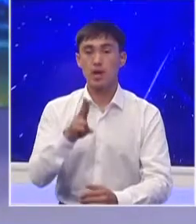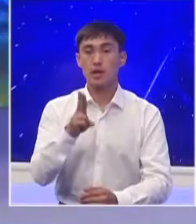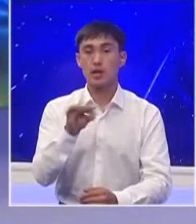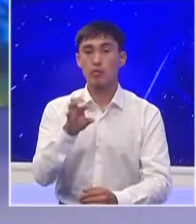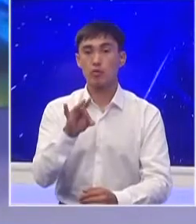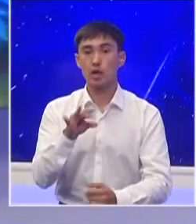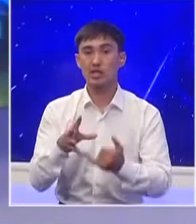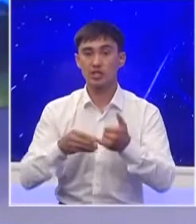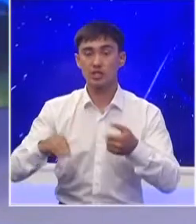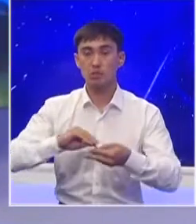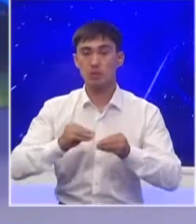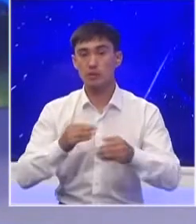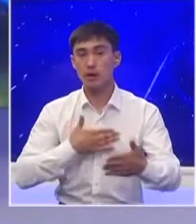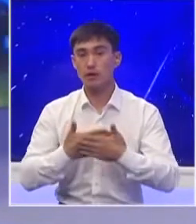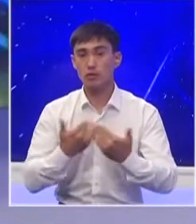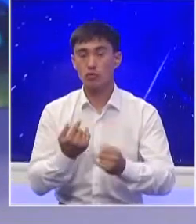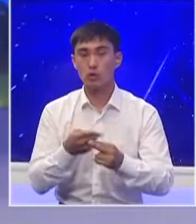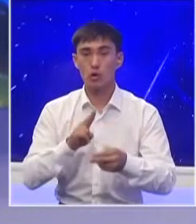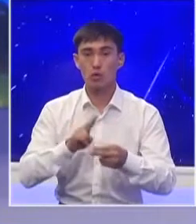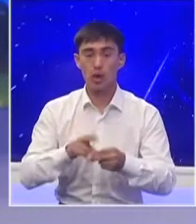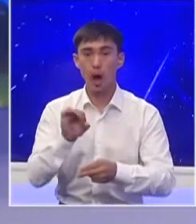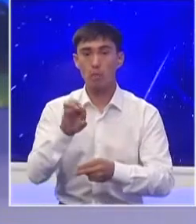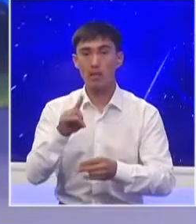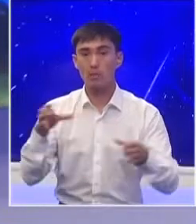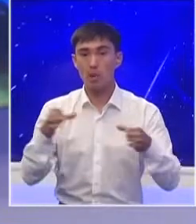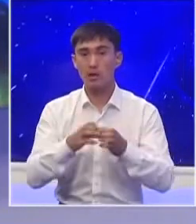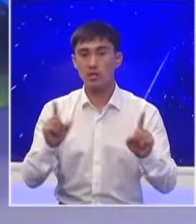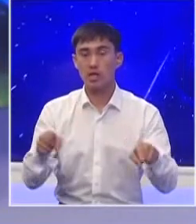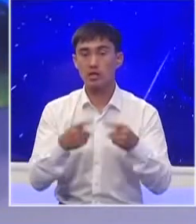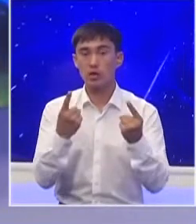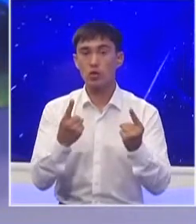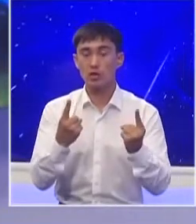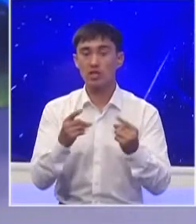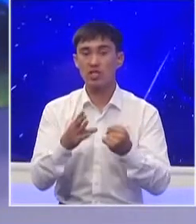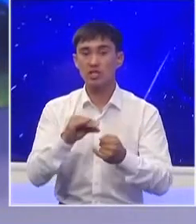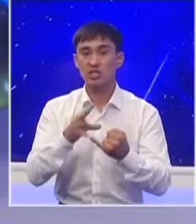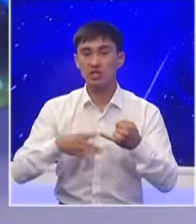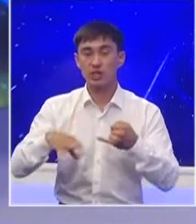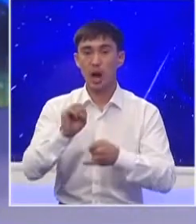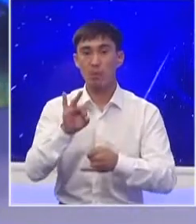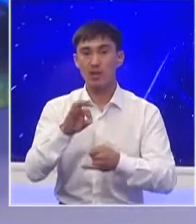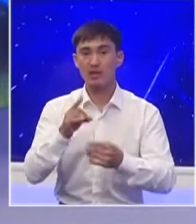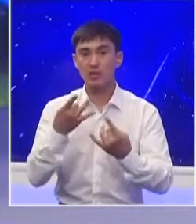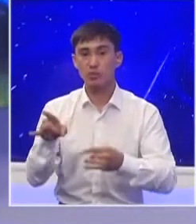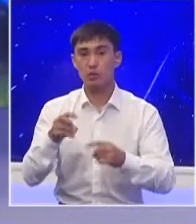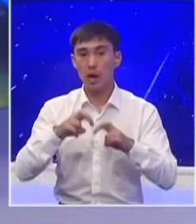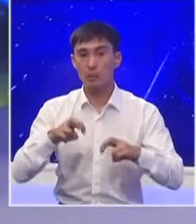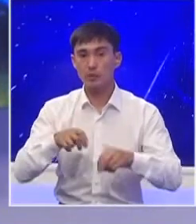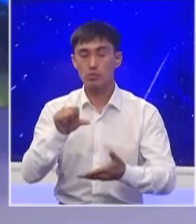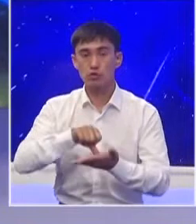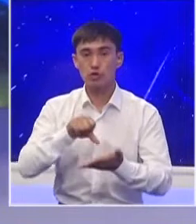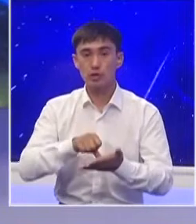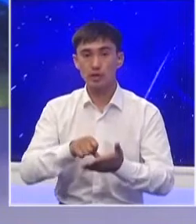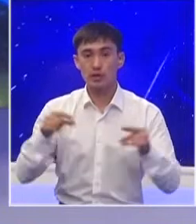Кирбұлақта жер мәселесі өзекті. Осыған орай аманат партиясы жанынан құрылған жер аманаты республикалық комиссия мүшелері ауданға